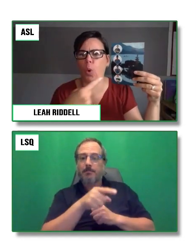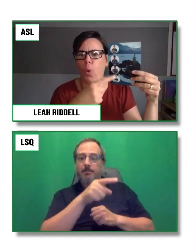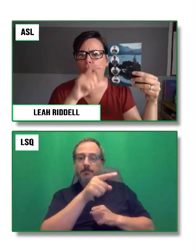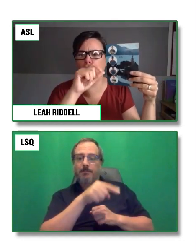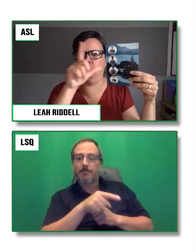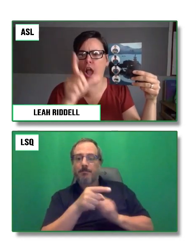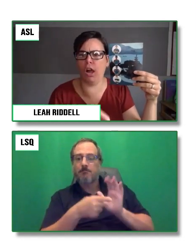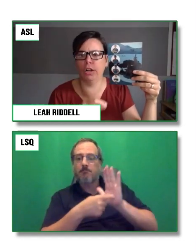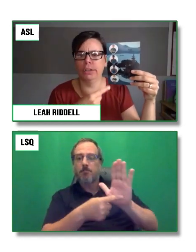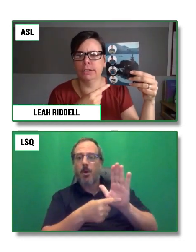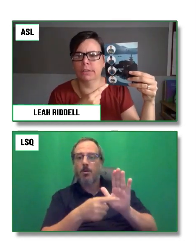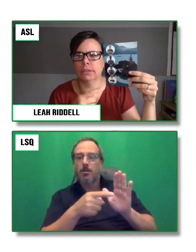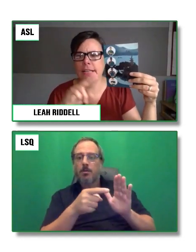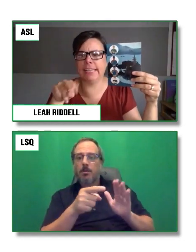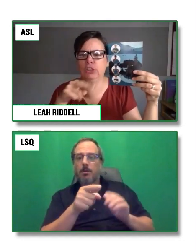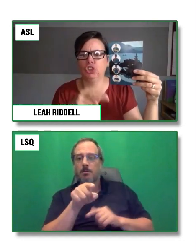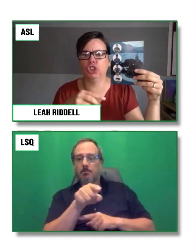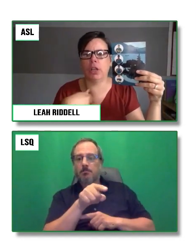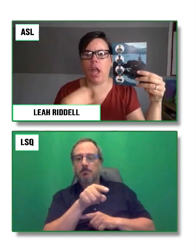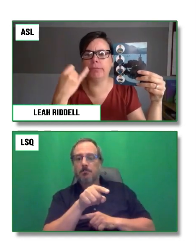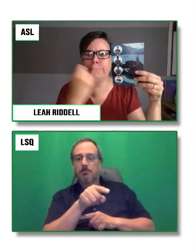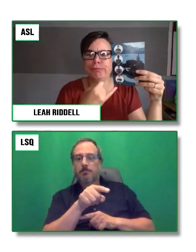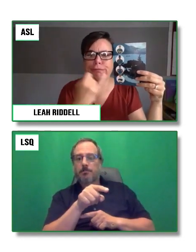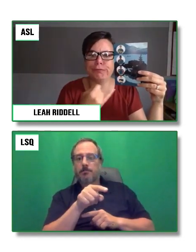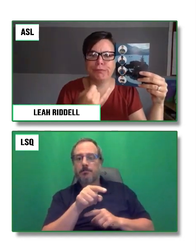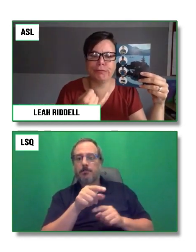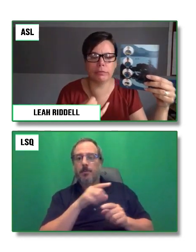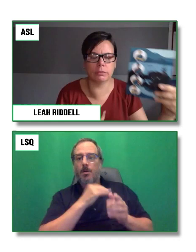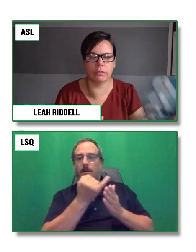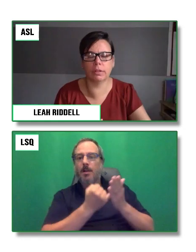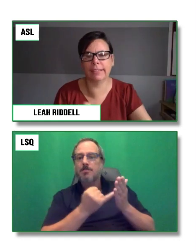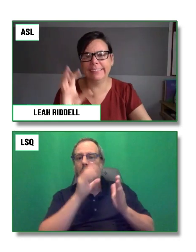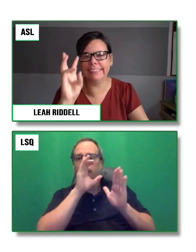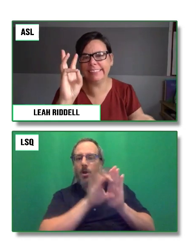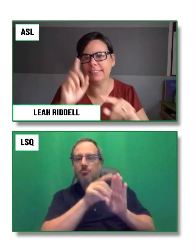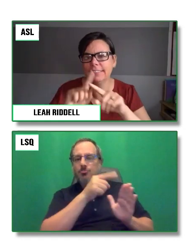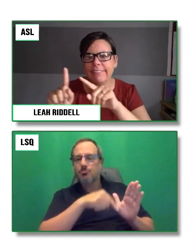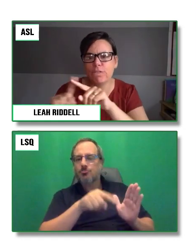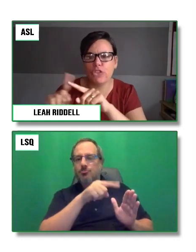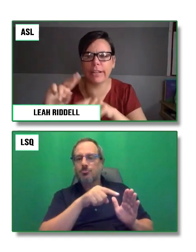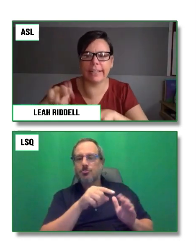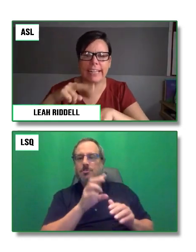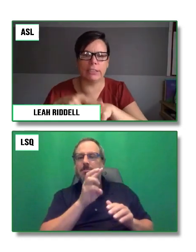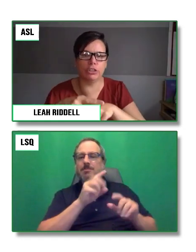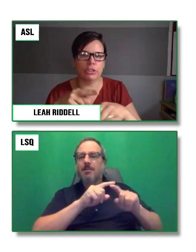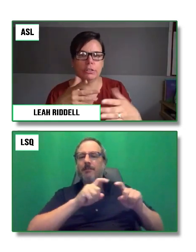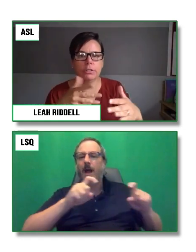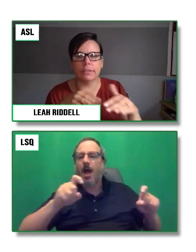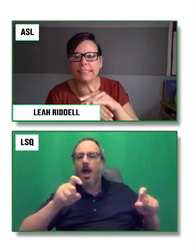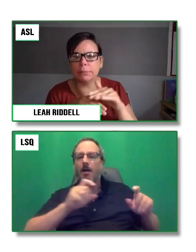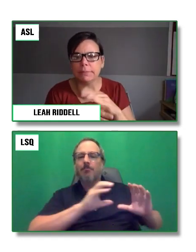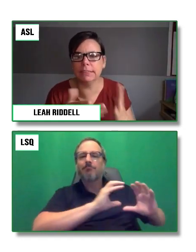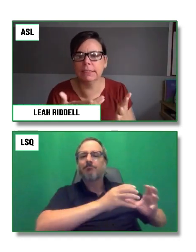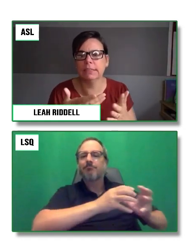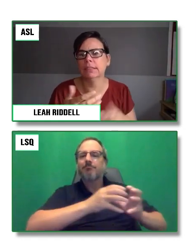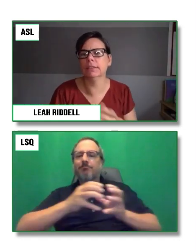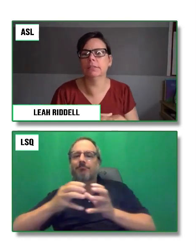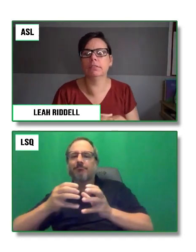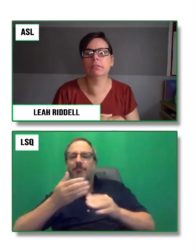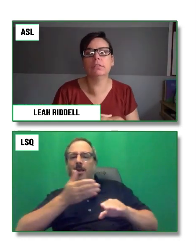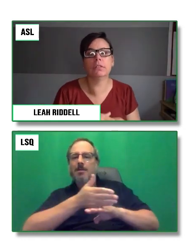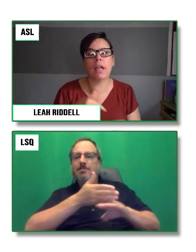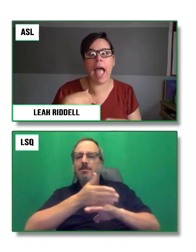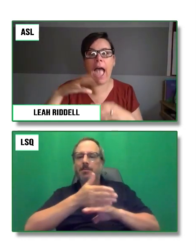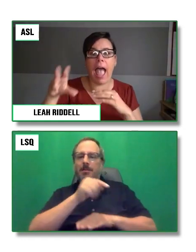sécurité, également pour cet événement. Et je suis en train de vous montrer une carte que j'ai conçue qui enseigne